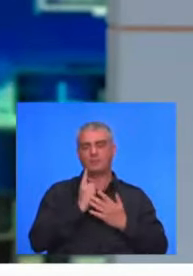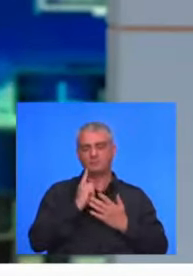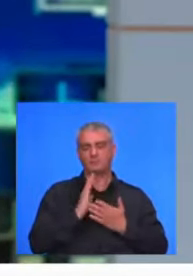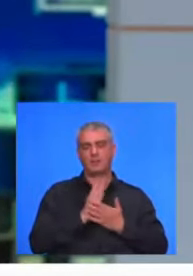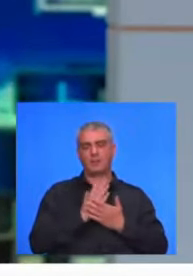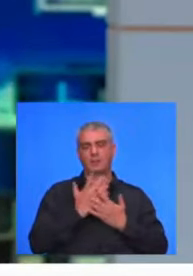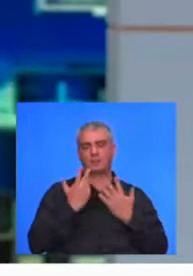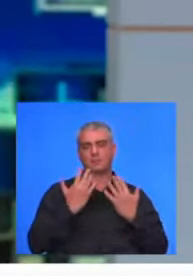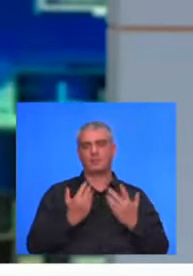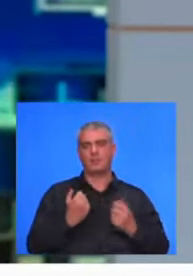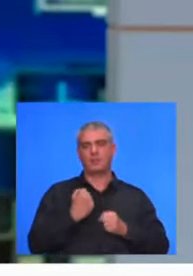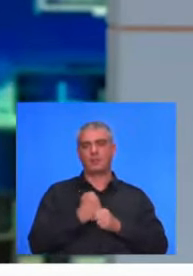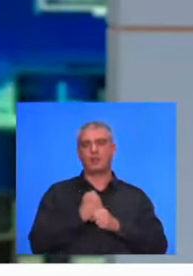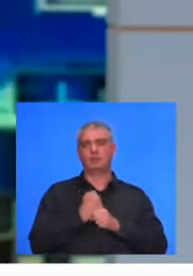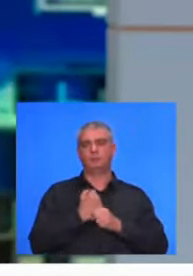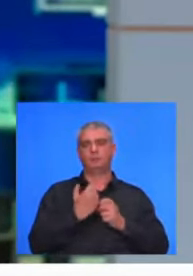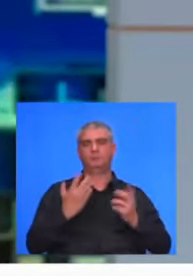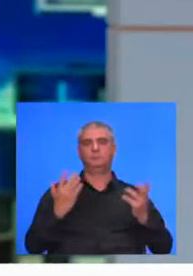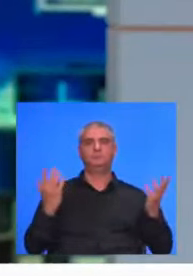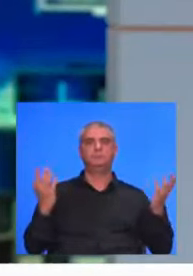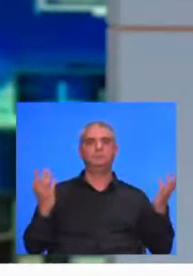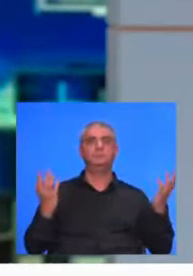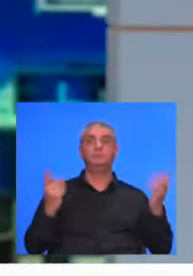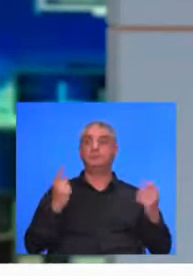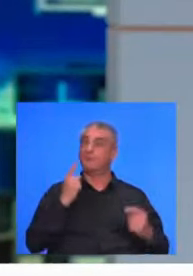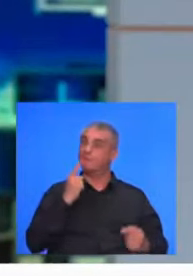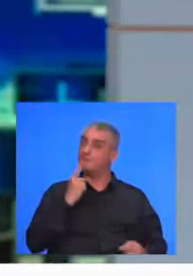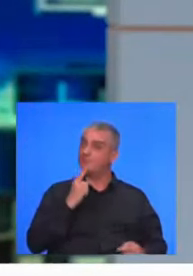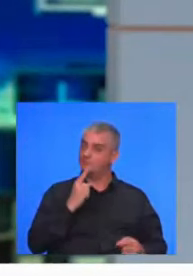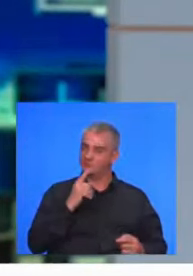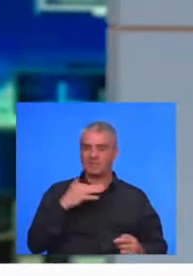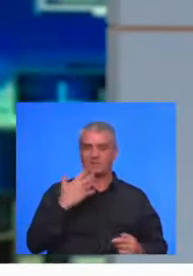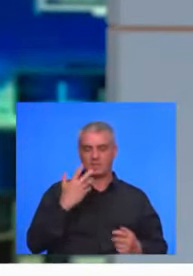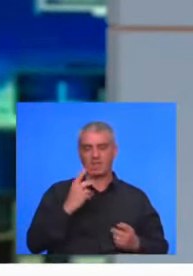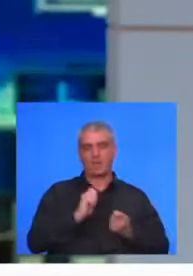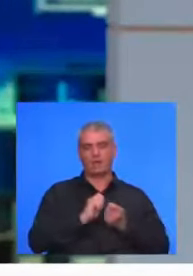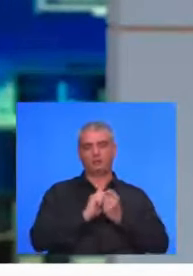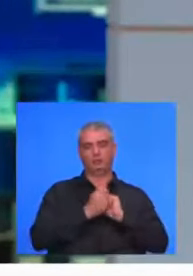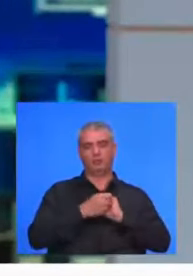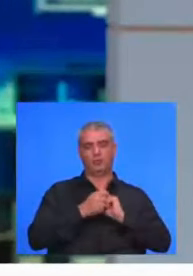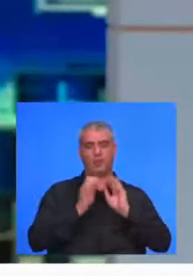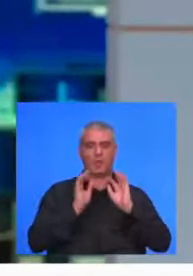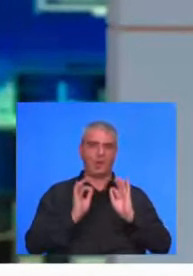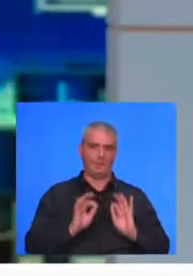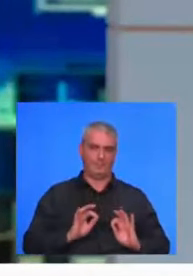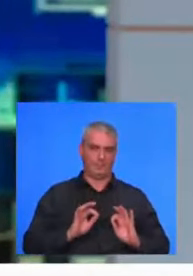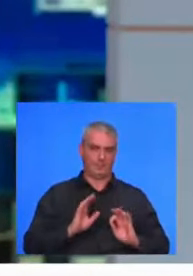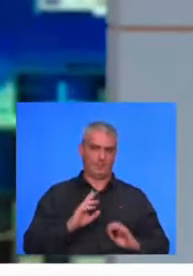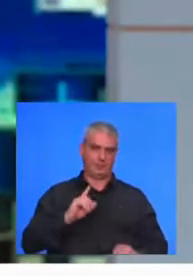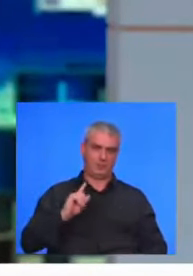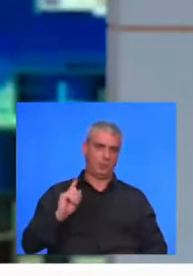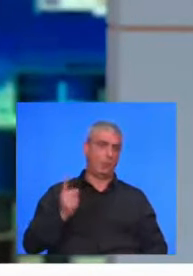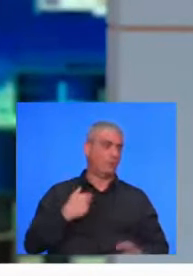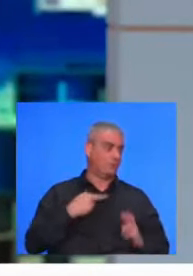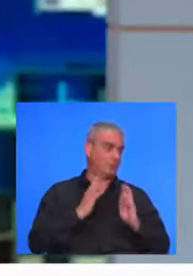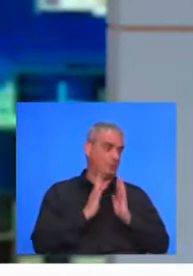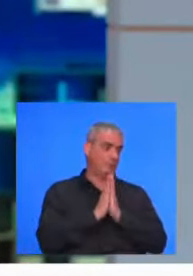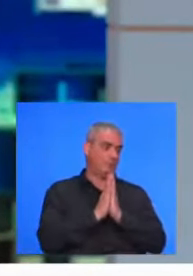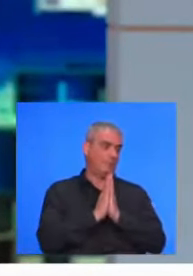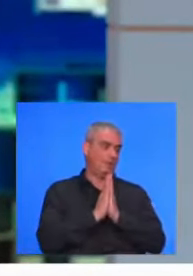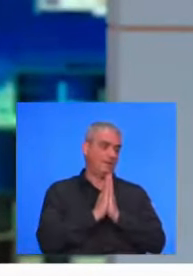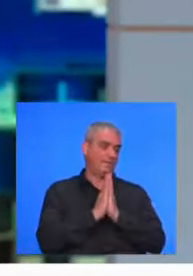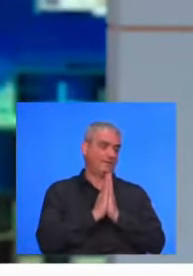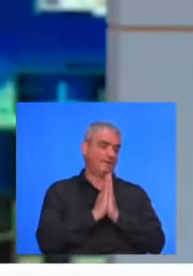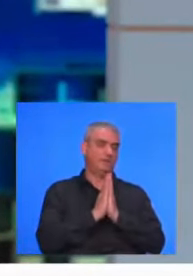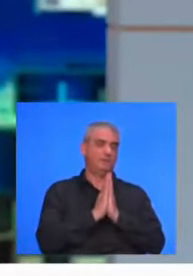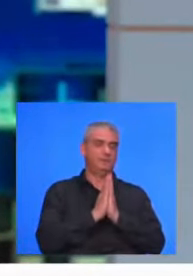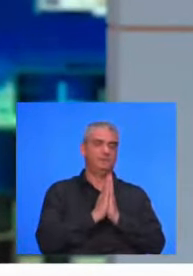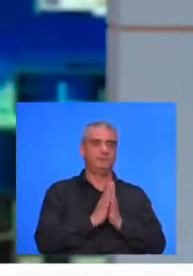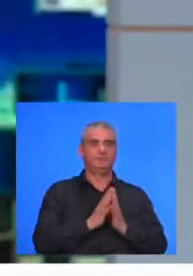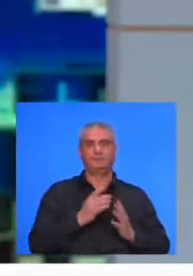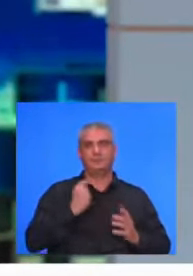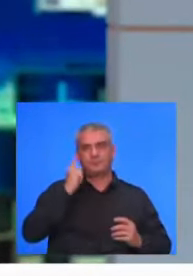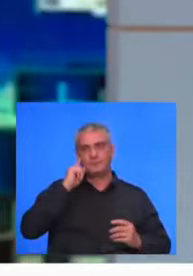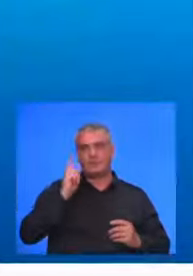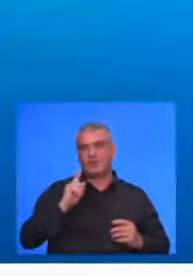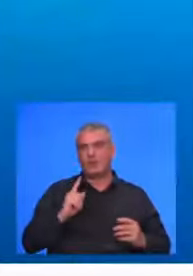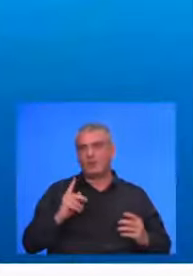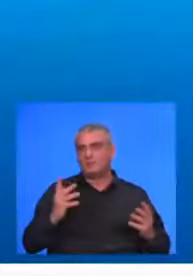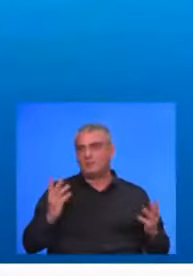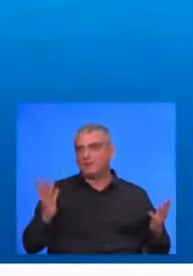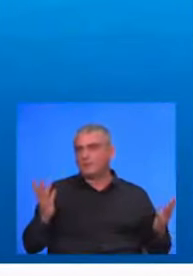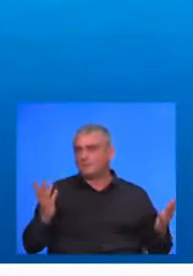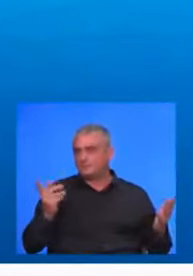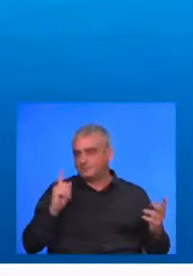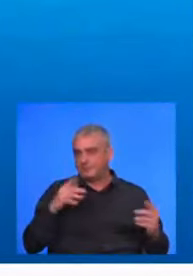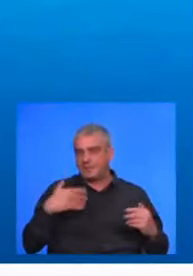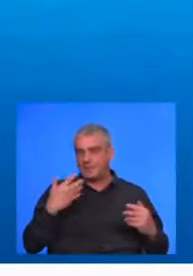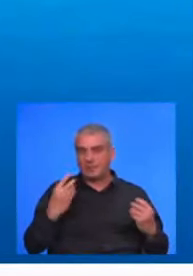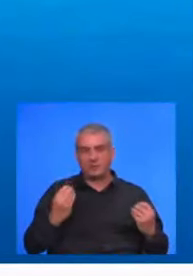מתי עושים את הדבר הזה, וזה יהיה ה-game changer האמיתי, כולנו מקווים. נקווה. זה מה שכולנו מקווים. אני לא יודעת, זה צריך להיות